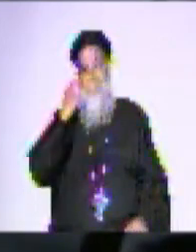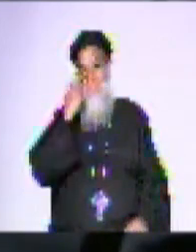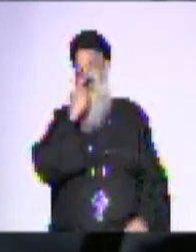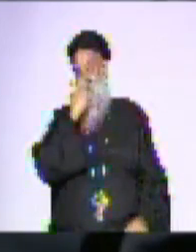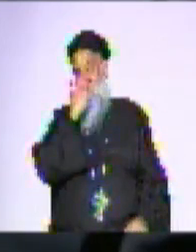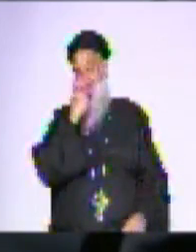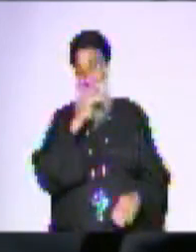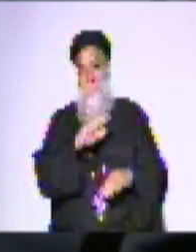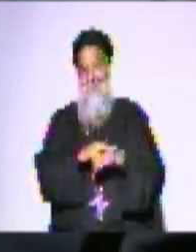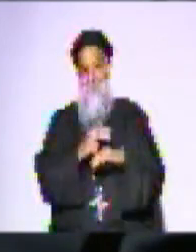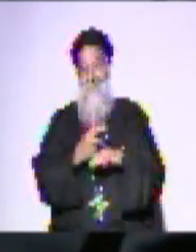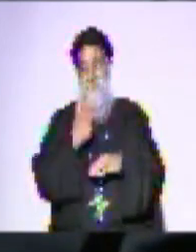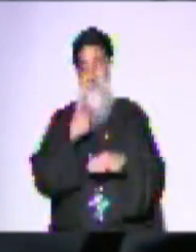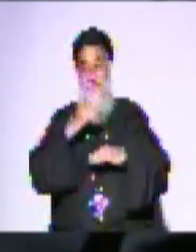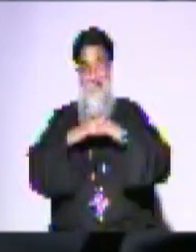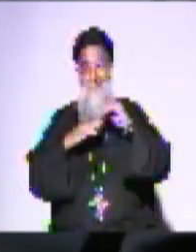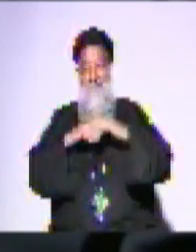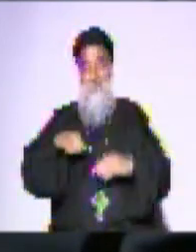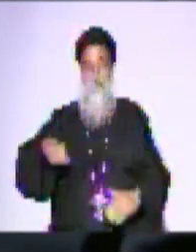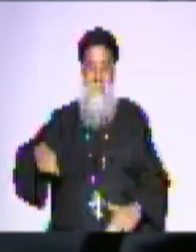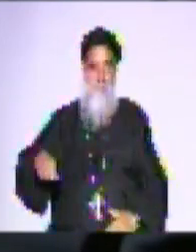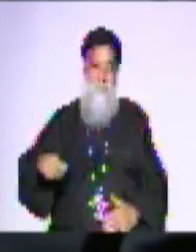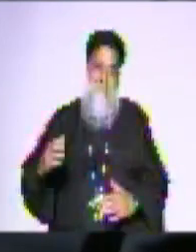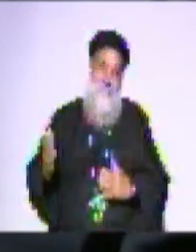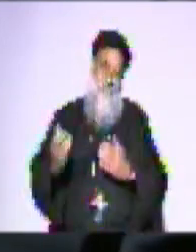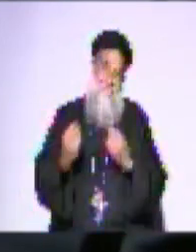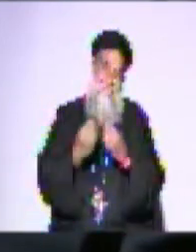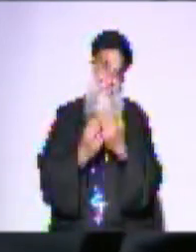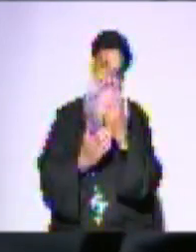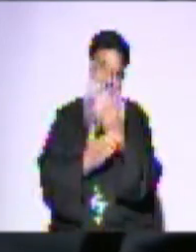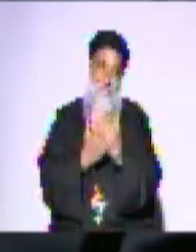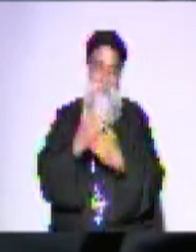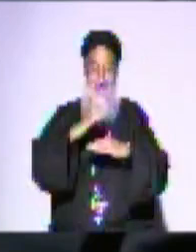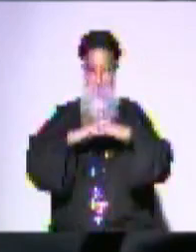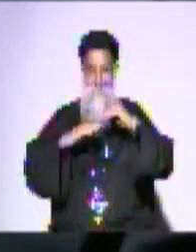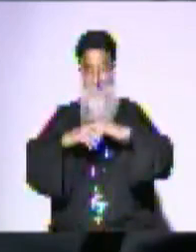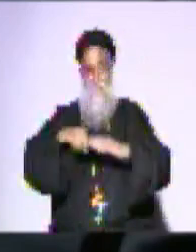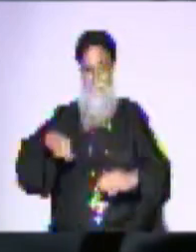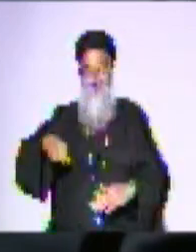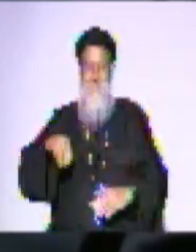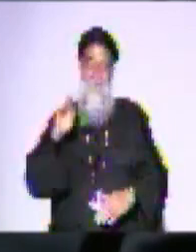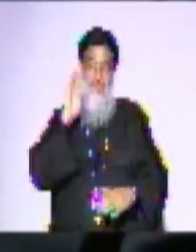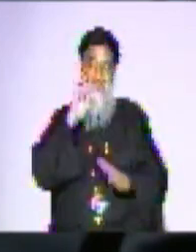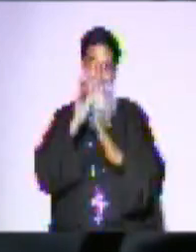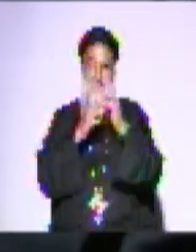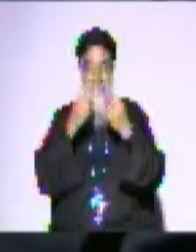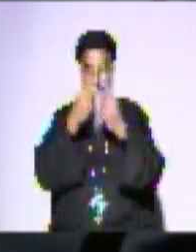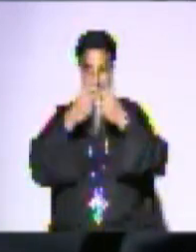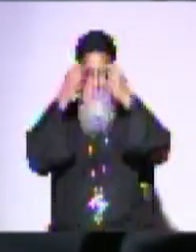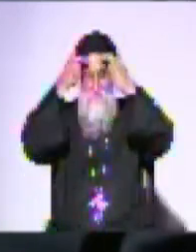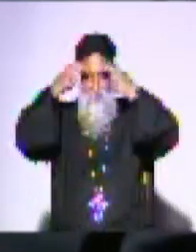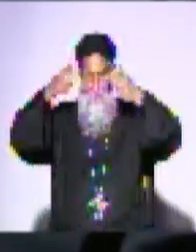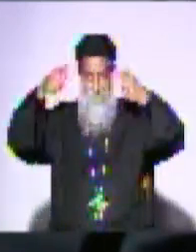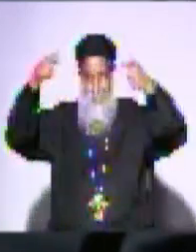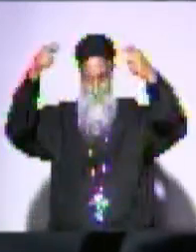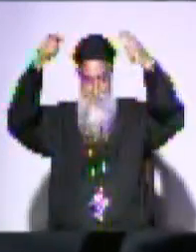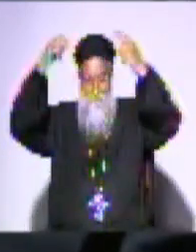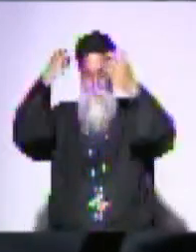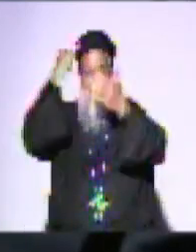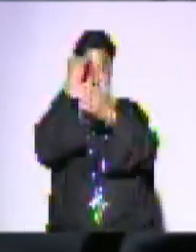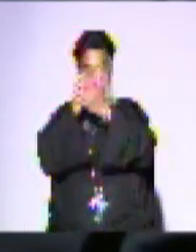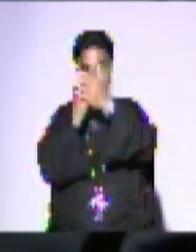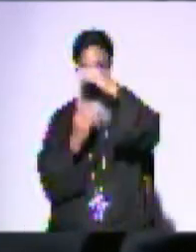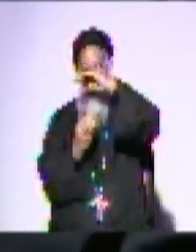أعزائي المشاهدين محبي الطقوس، بنرحب بحضراتكم في حلقة جديدة من برنامجكم طقس ومعا مع نيافة الحبر الجليل الآن بنيامين